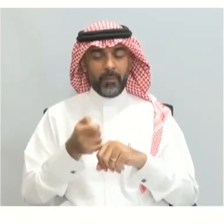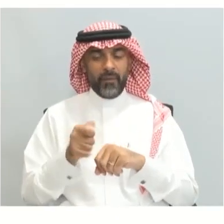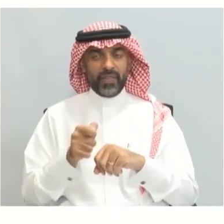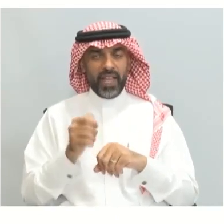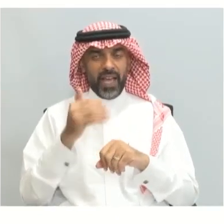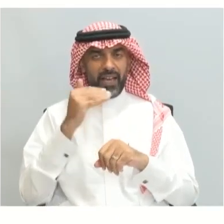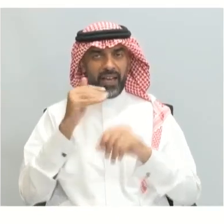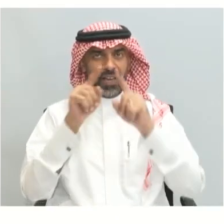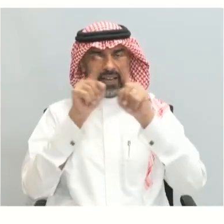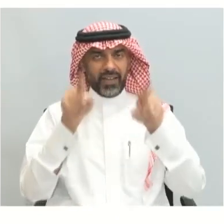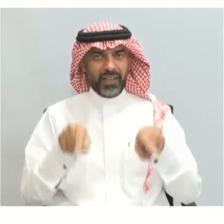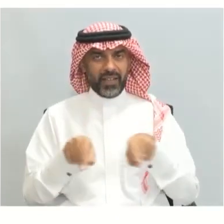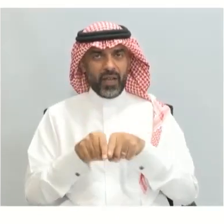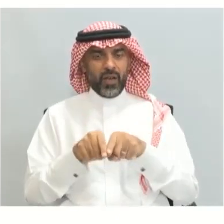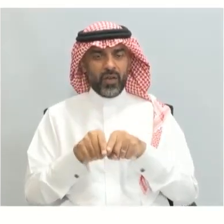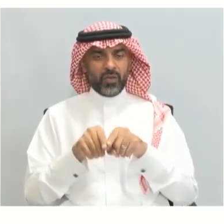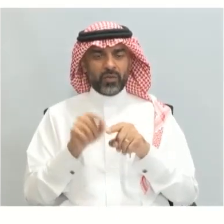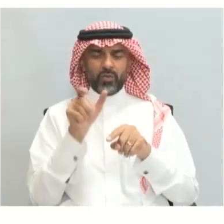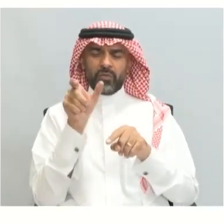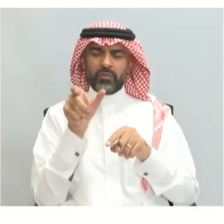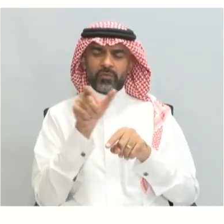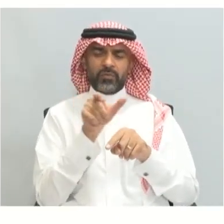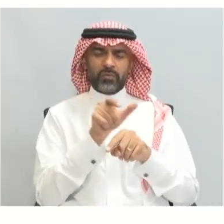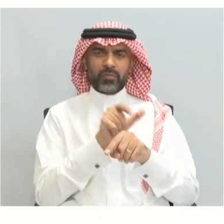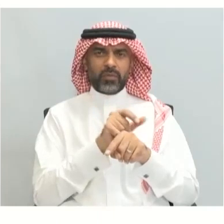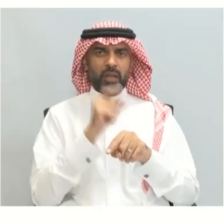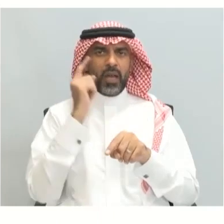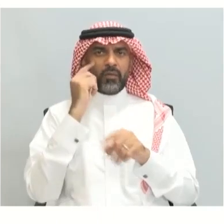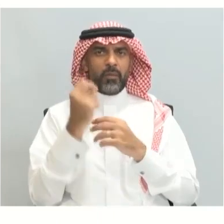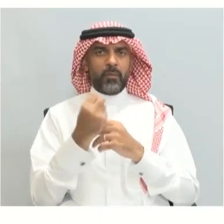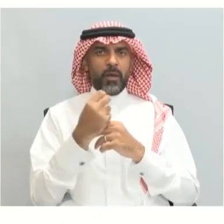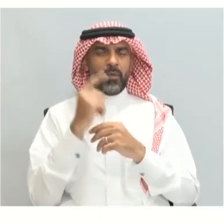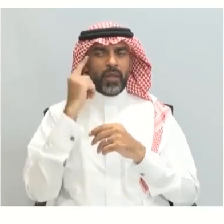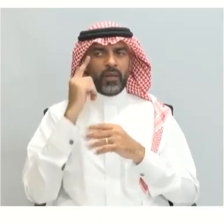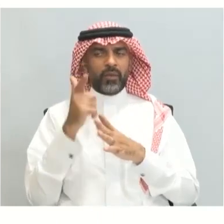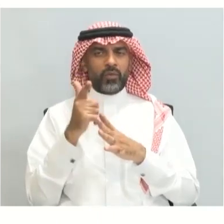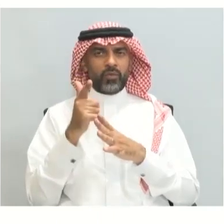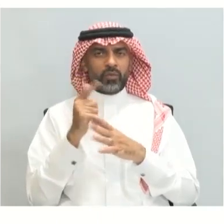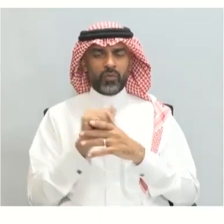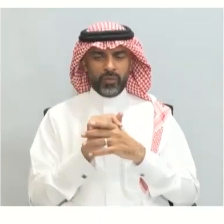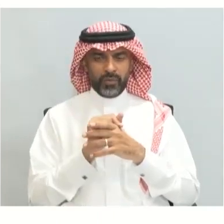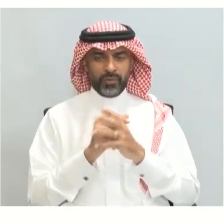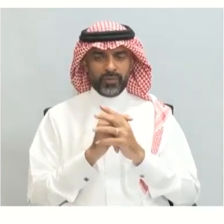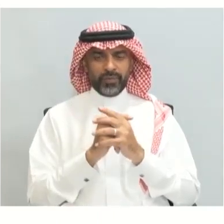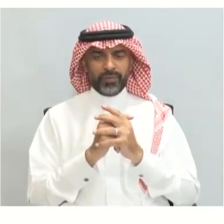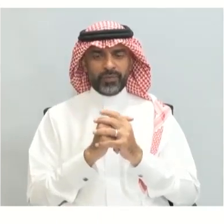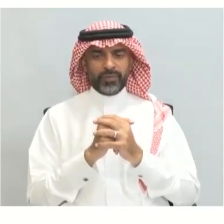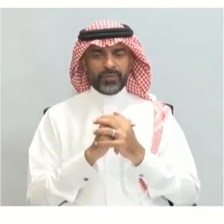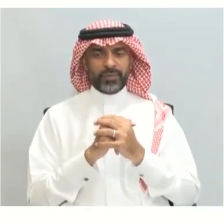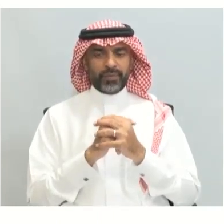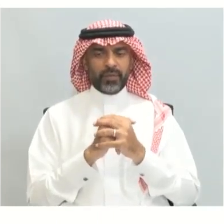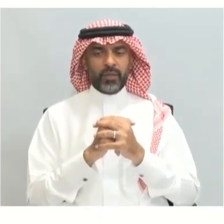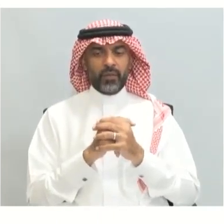هو مجموعه من المصطلحات التي تمثل الظواهر التي توضحها الخريطه ولذلك